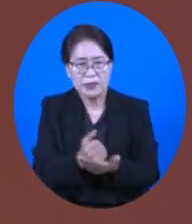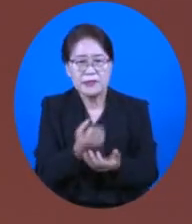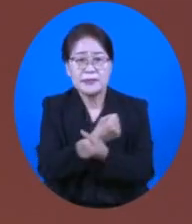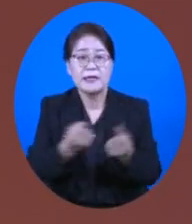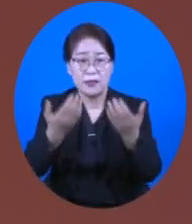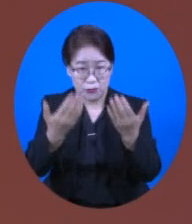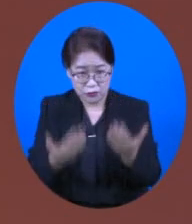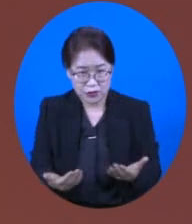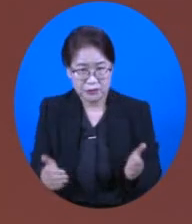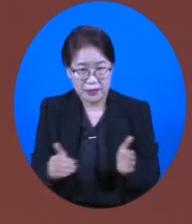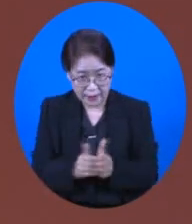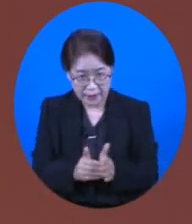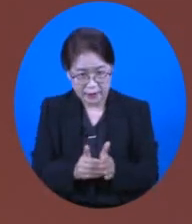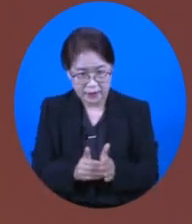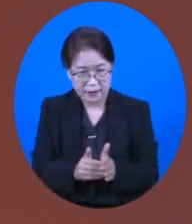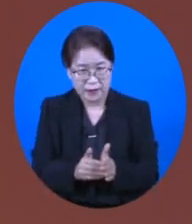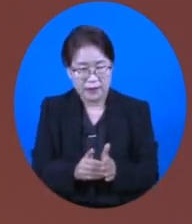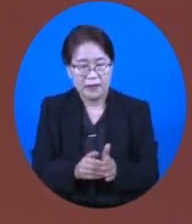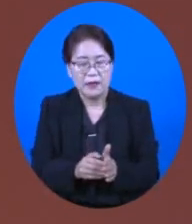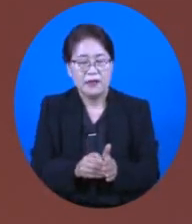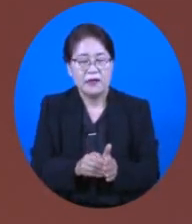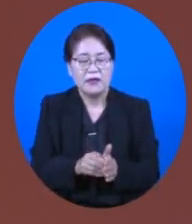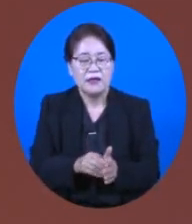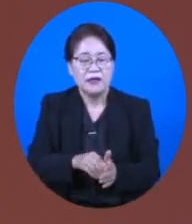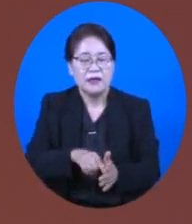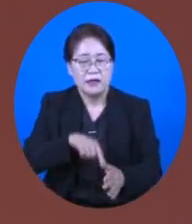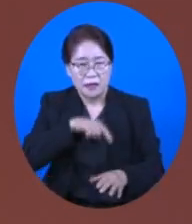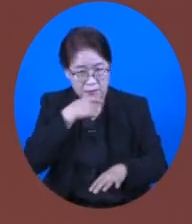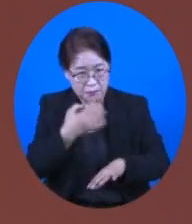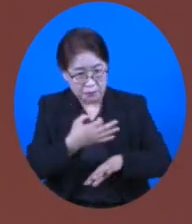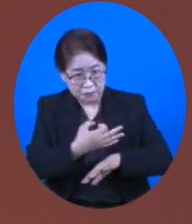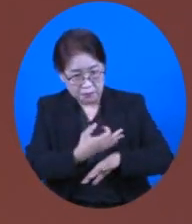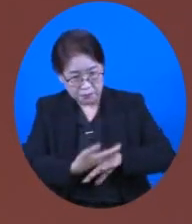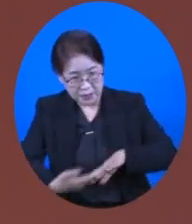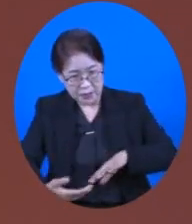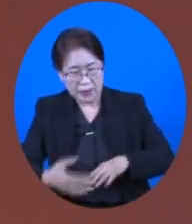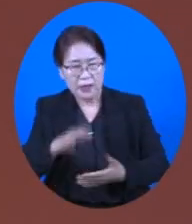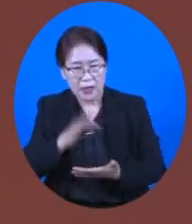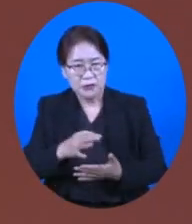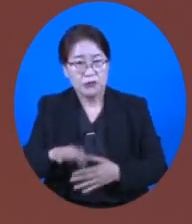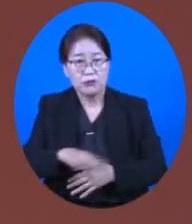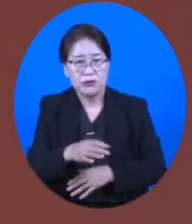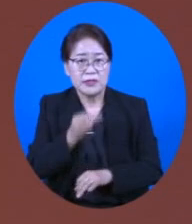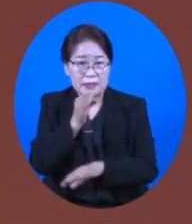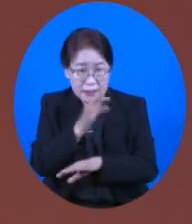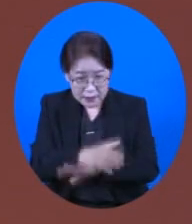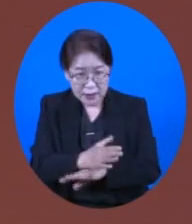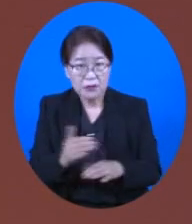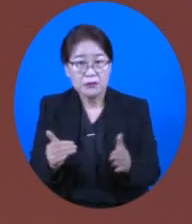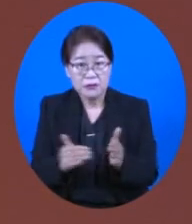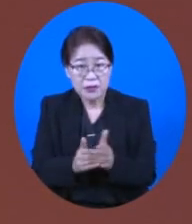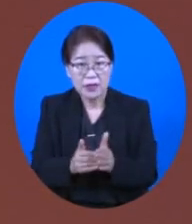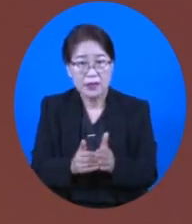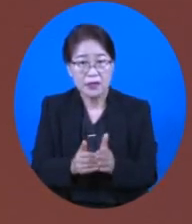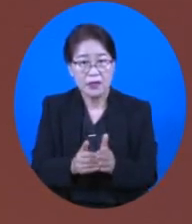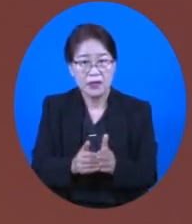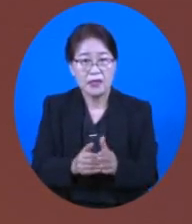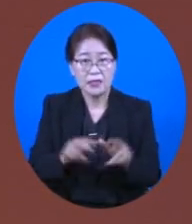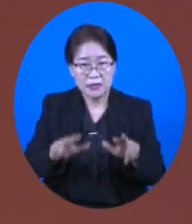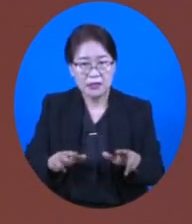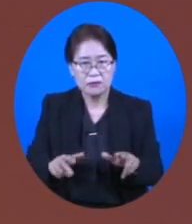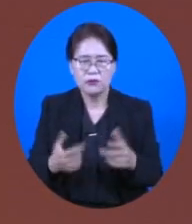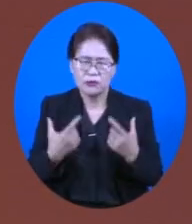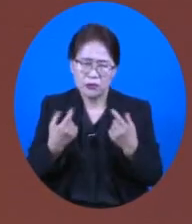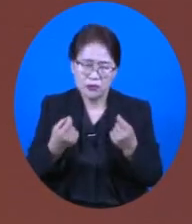사하셨습니다. 그리고 그 피값으로 우리를 사셨습니다. 뿐만 아니라 주님의 보혈은 지금도 수많은